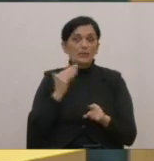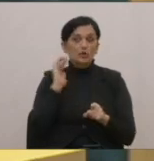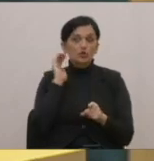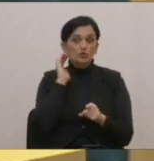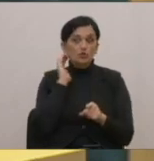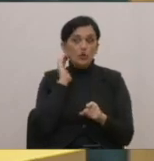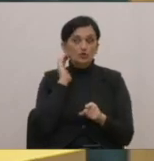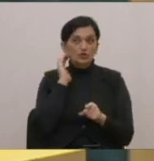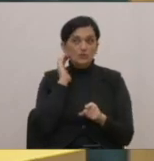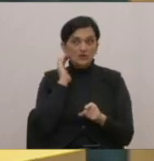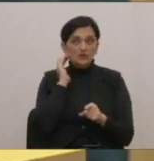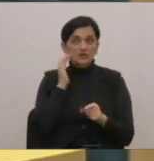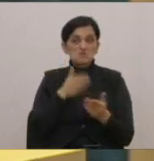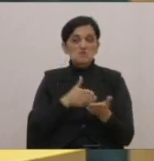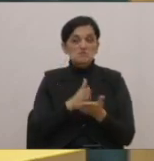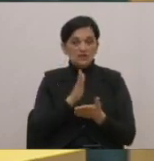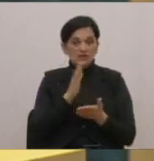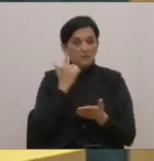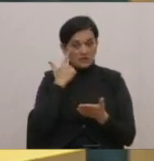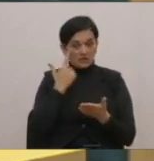შემთხვევაში გასაგებია.